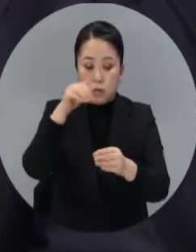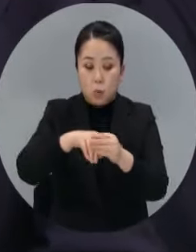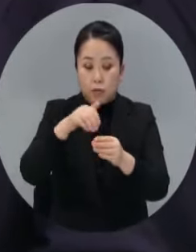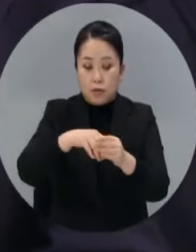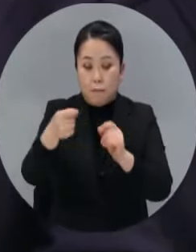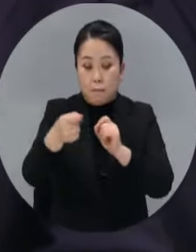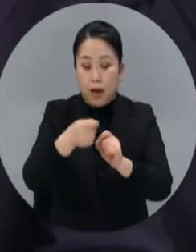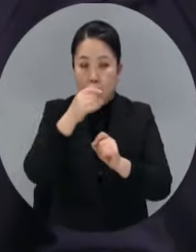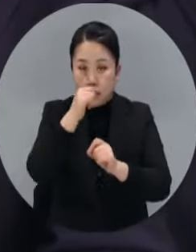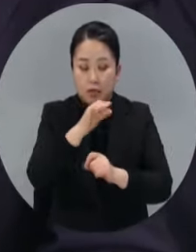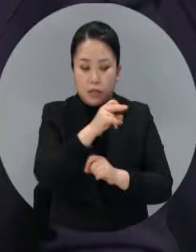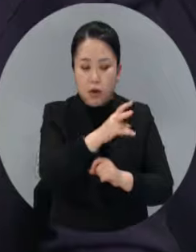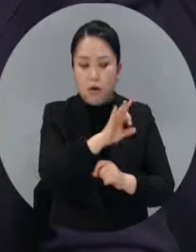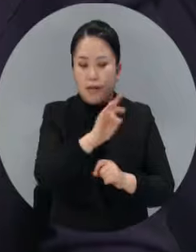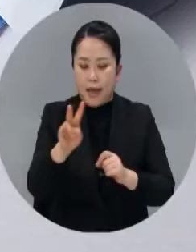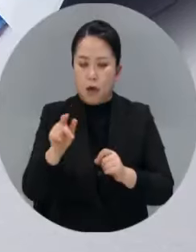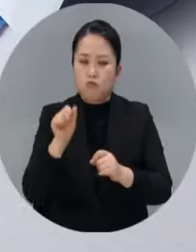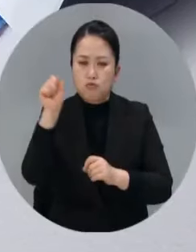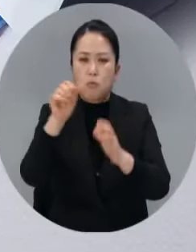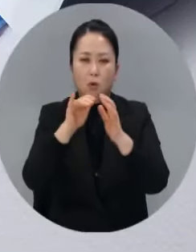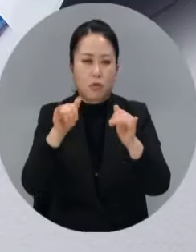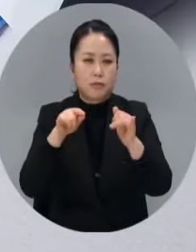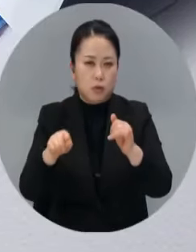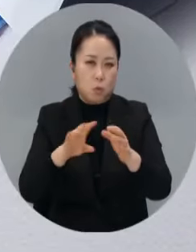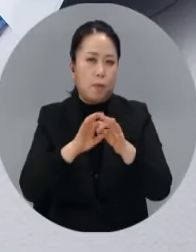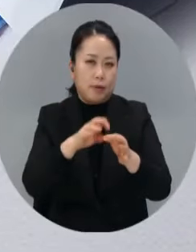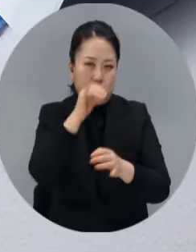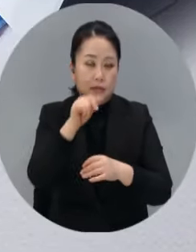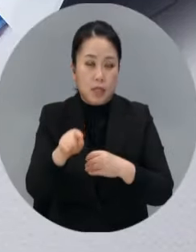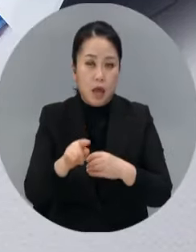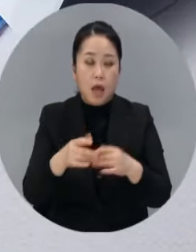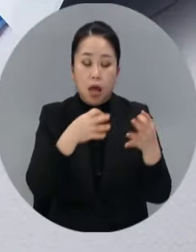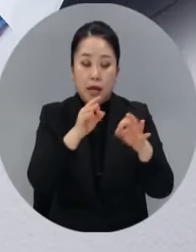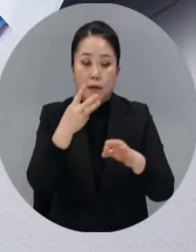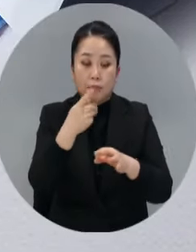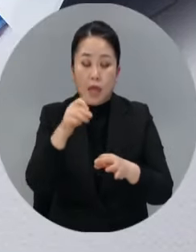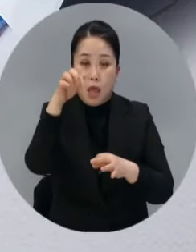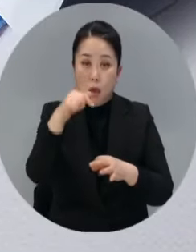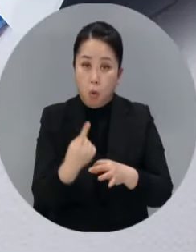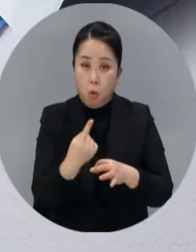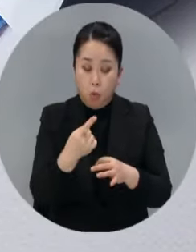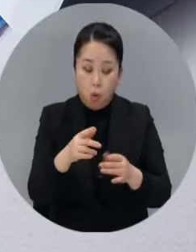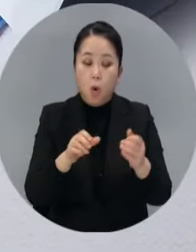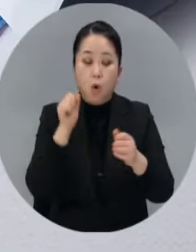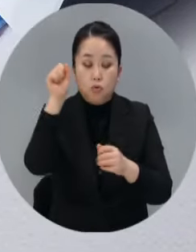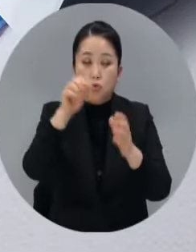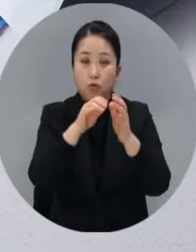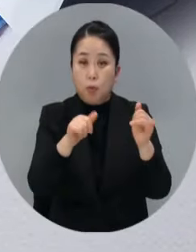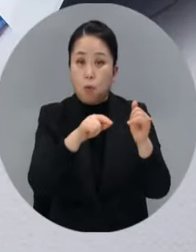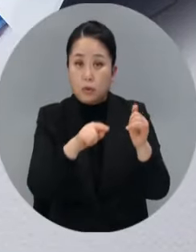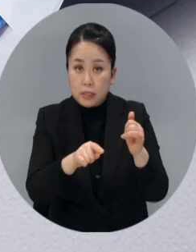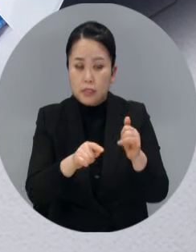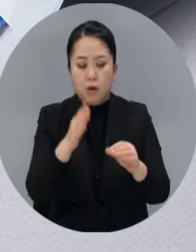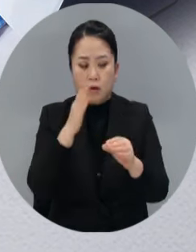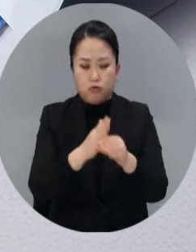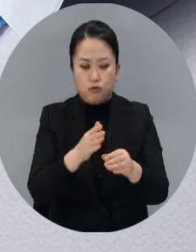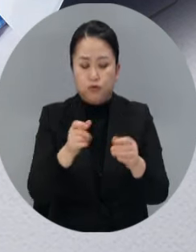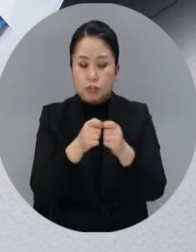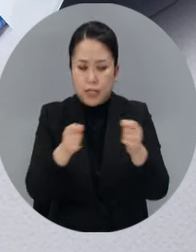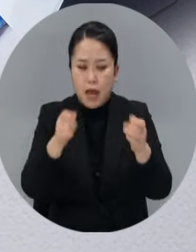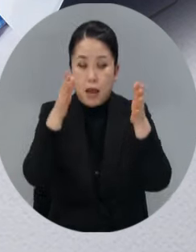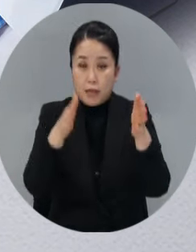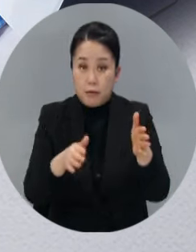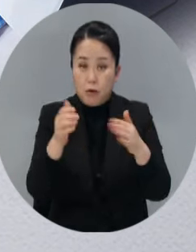후보들에게도 불동이 튀었습니다 국민의 힘 김태호 예비 후보는 중장기적으로 공공병원을